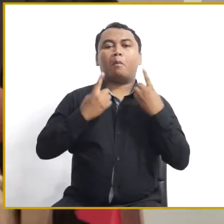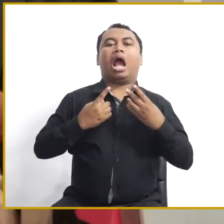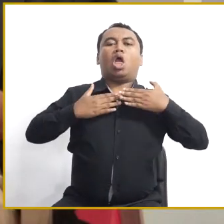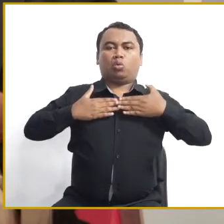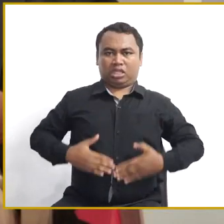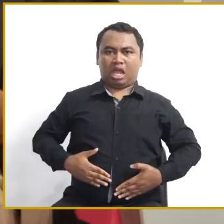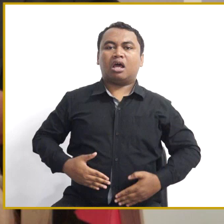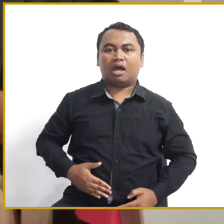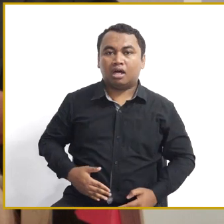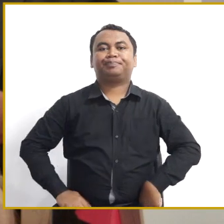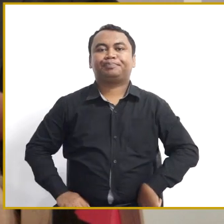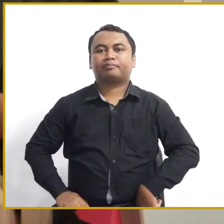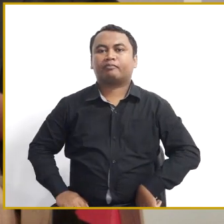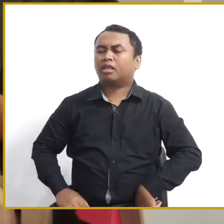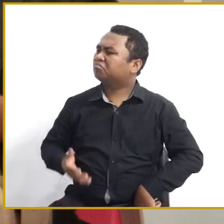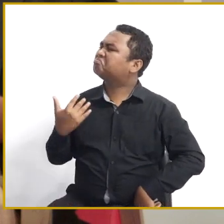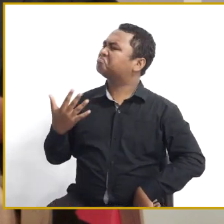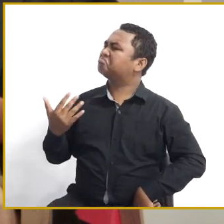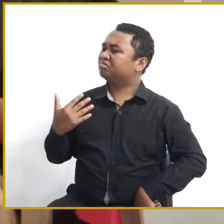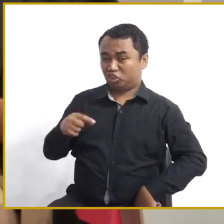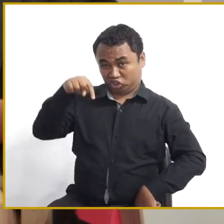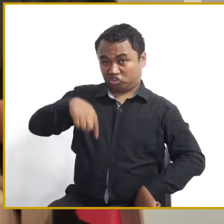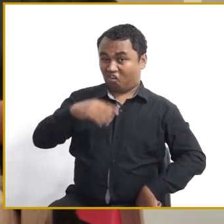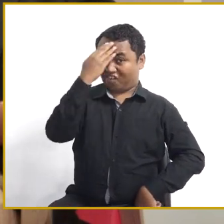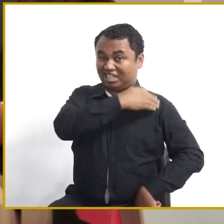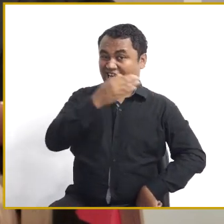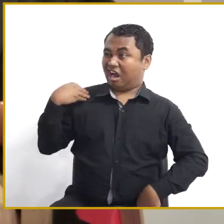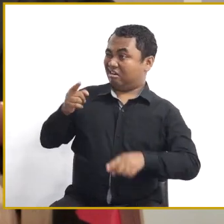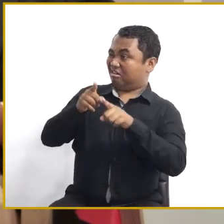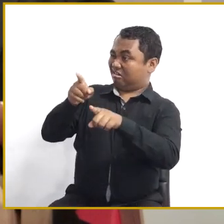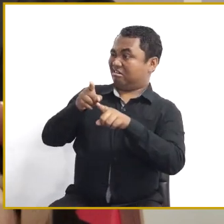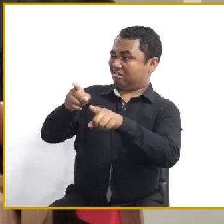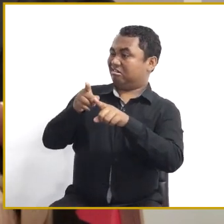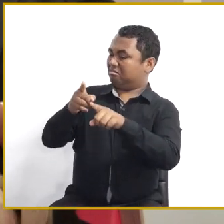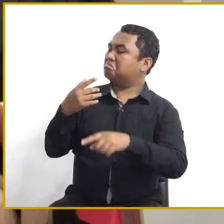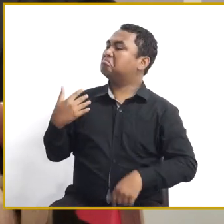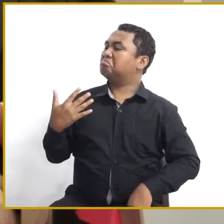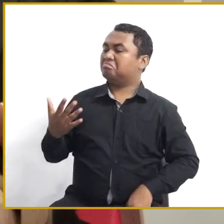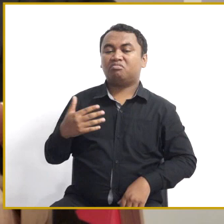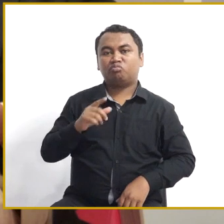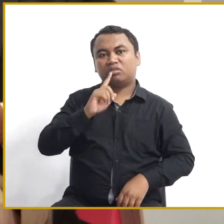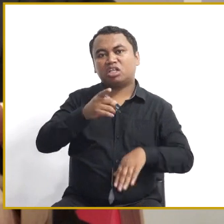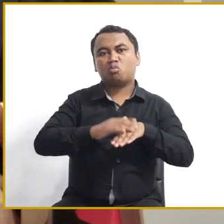ary ny antony nanenjihana ny fitondrana amin'izao fotoana zao raha ohatra ka ny resaka nyreny fia